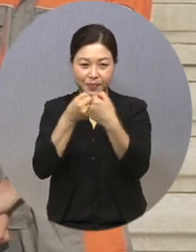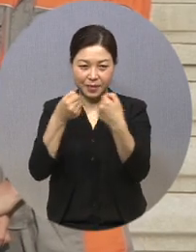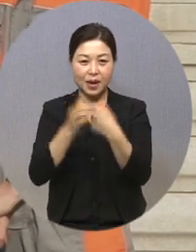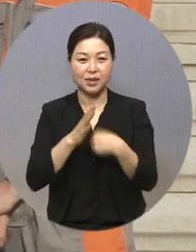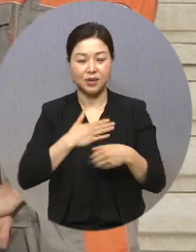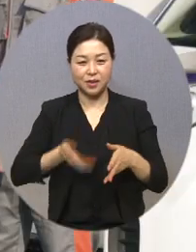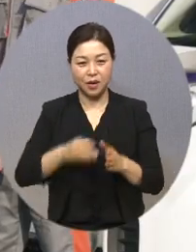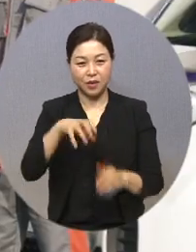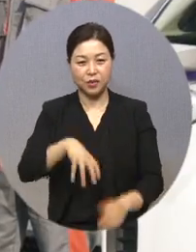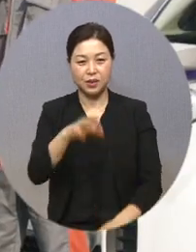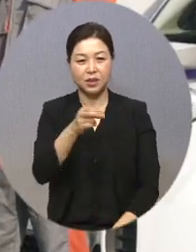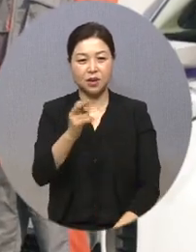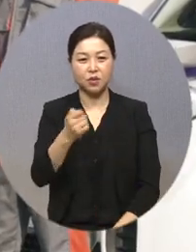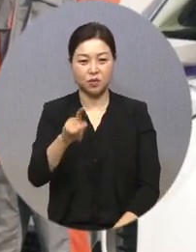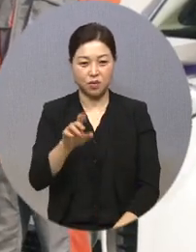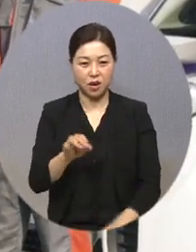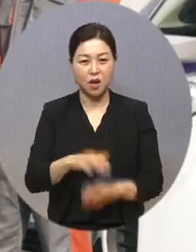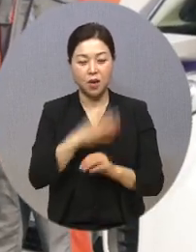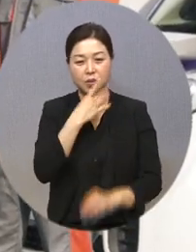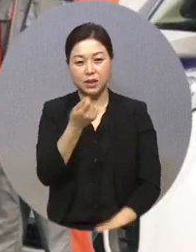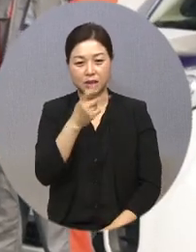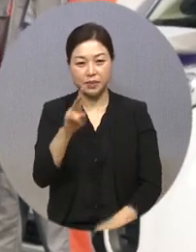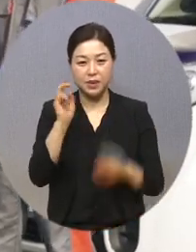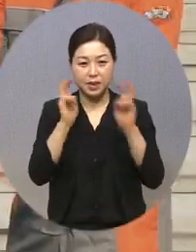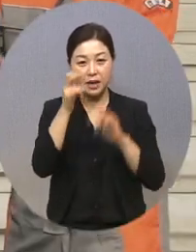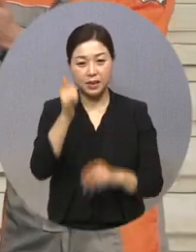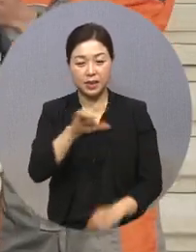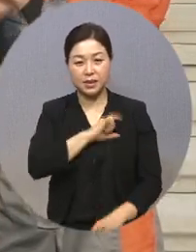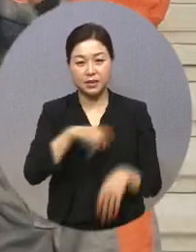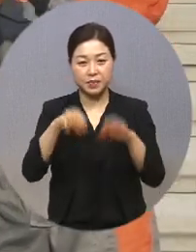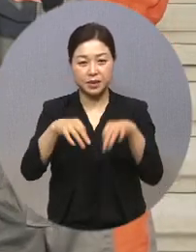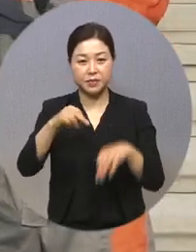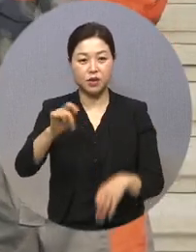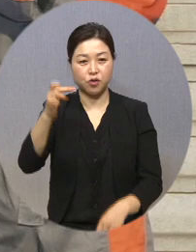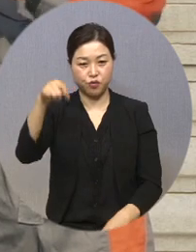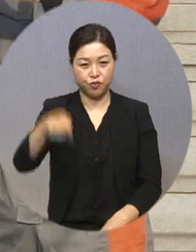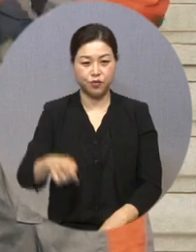영광이고요. 복지TV 사장 김선호입니다. 여러분 반갑습니다.